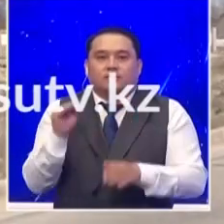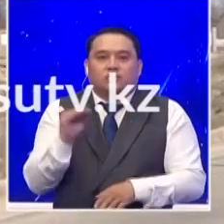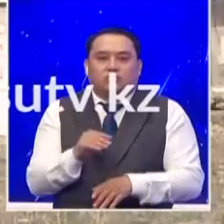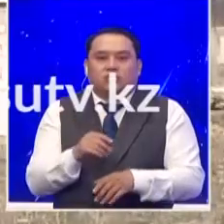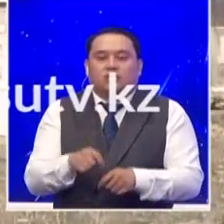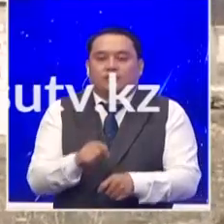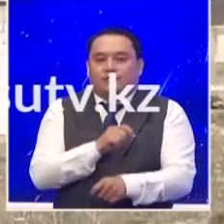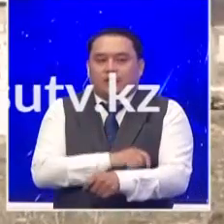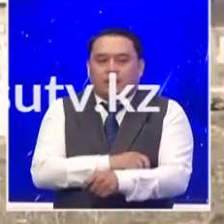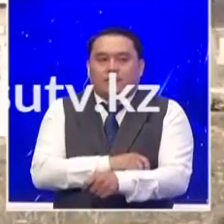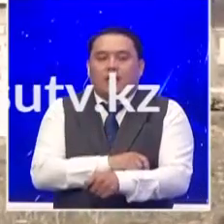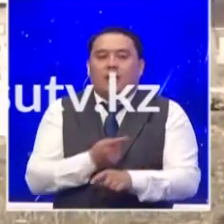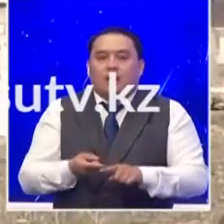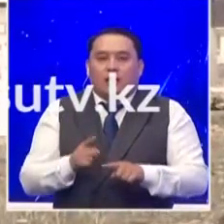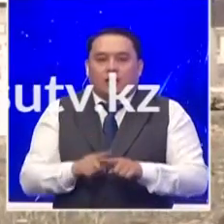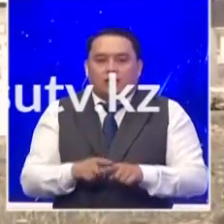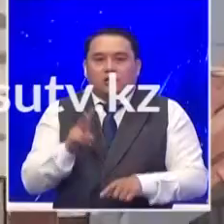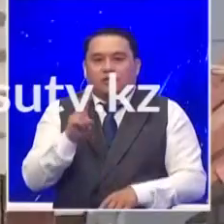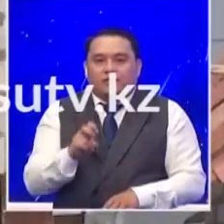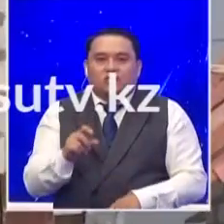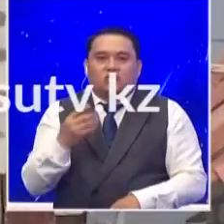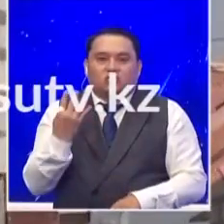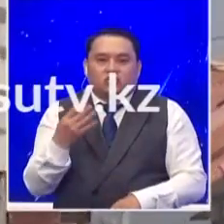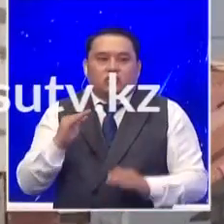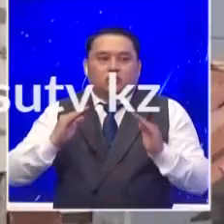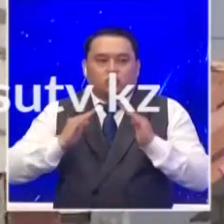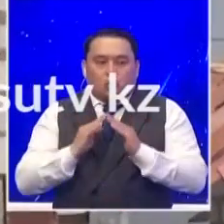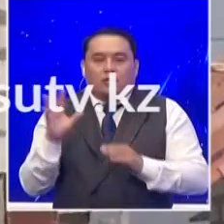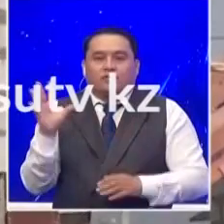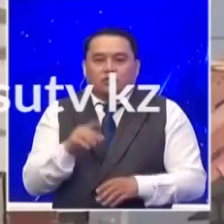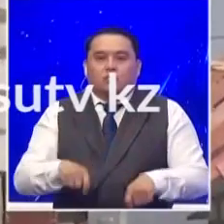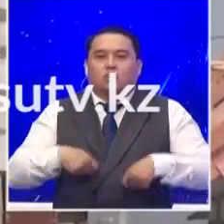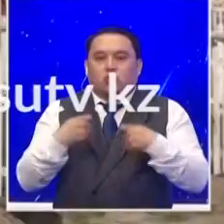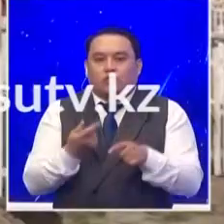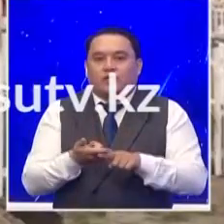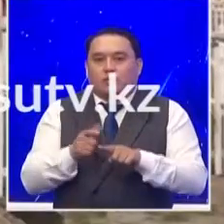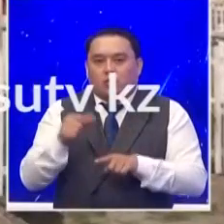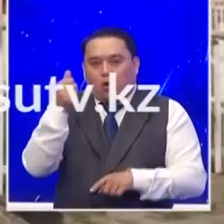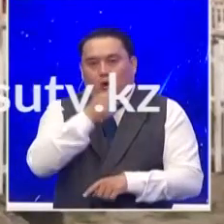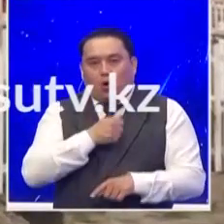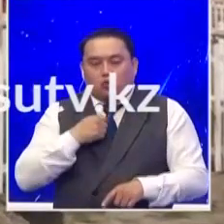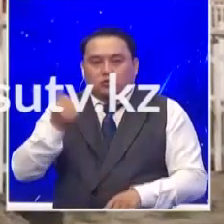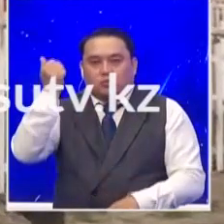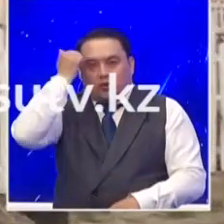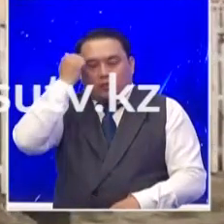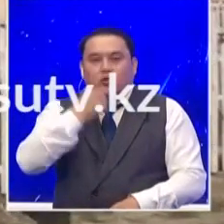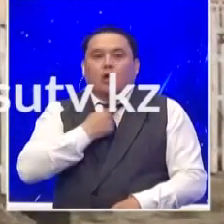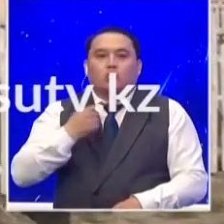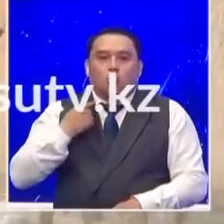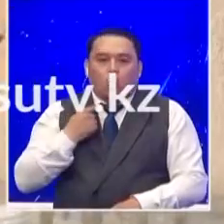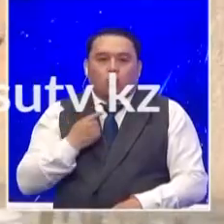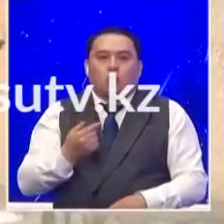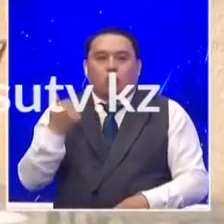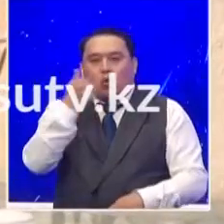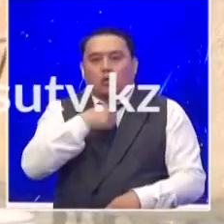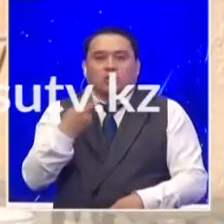18,5 тысяч квадратных метров. Это еще 204 дома. Все они будут сданы в этом году. Знаменательную для талдыкурганцев